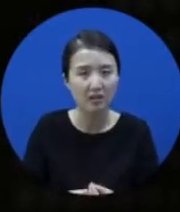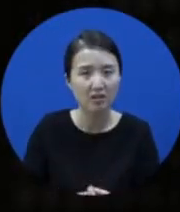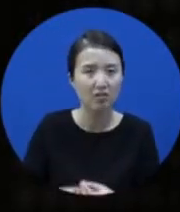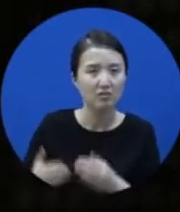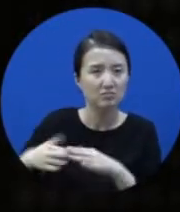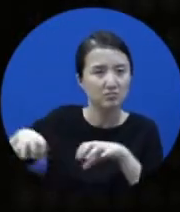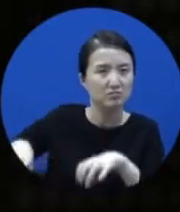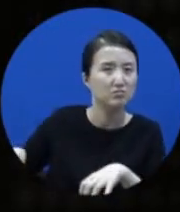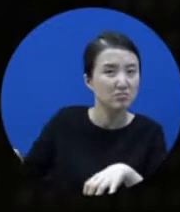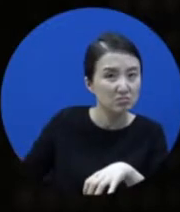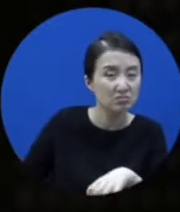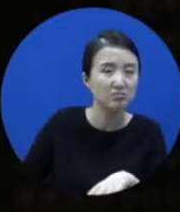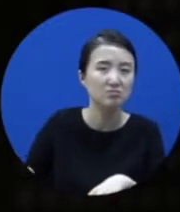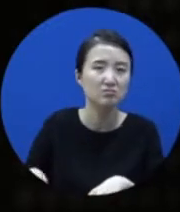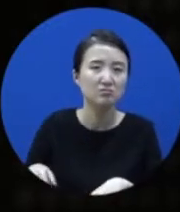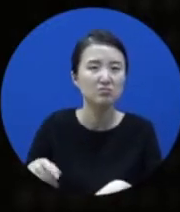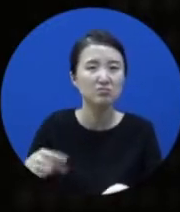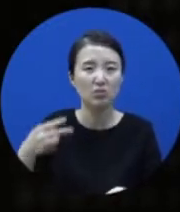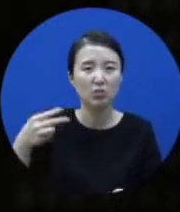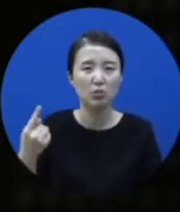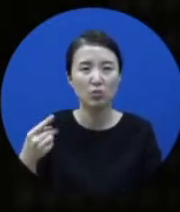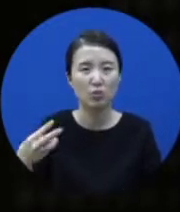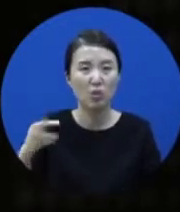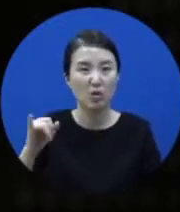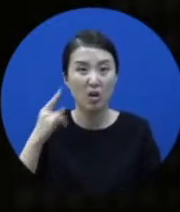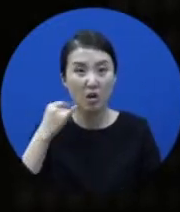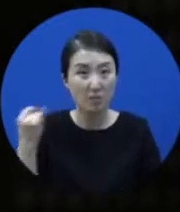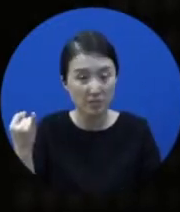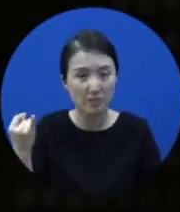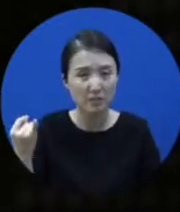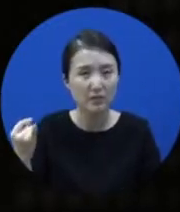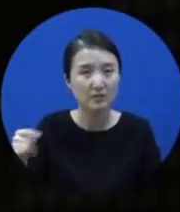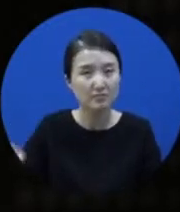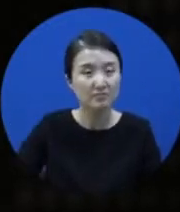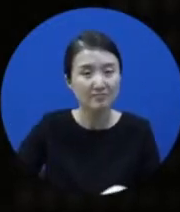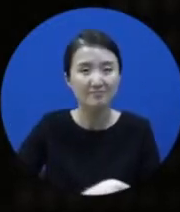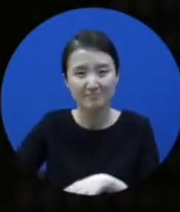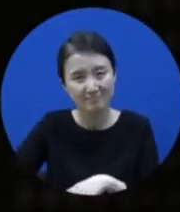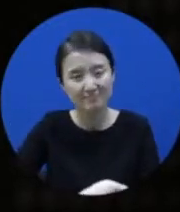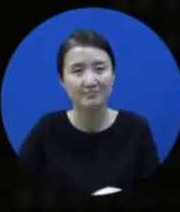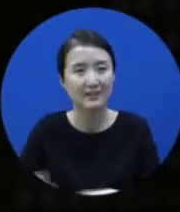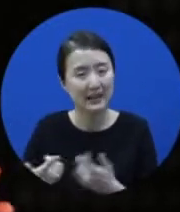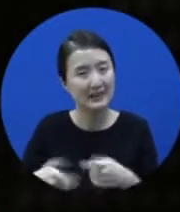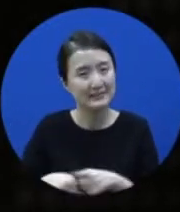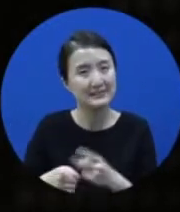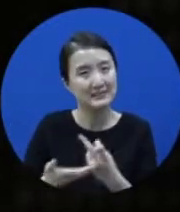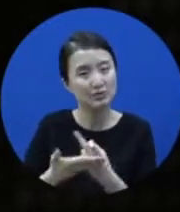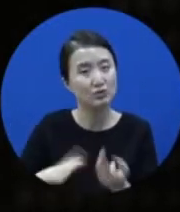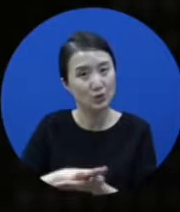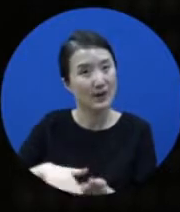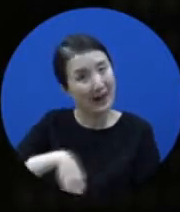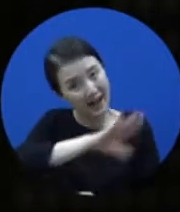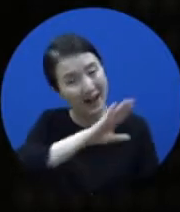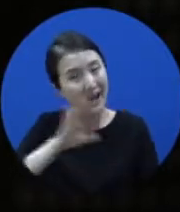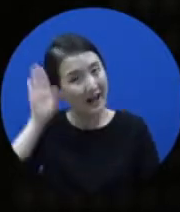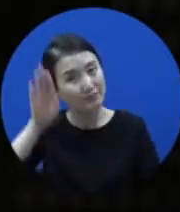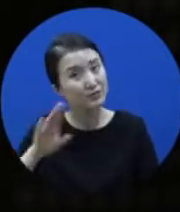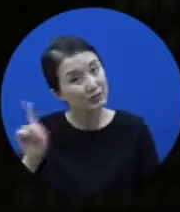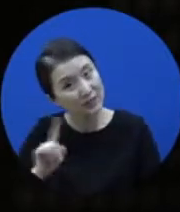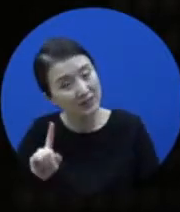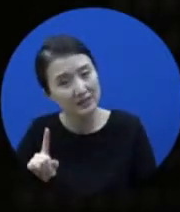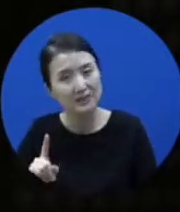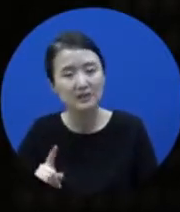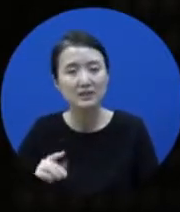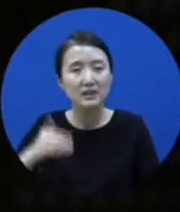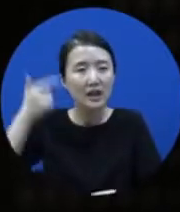우리 애들 겨울방학 되기 전에 제주도 한번 놀러 갈까? 그 동물들이 우리 겨울에